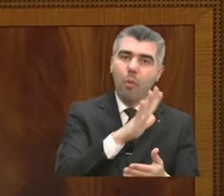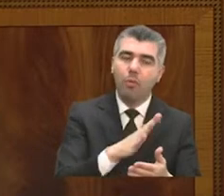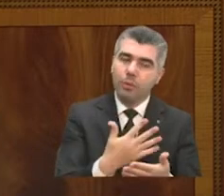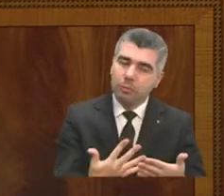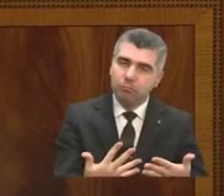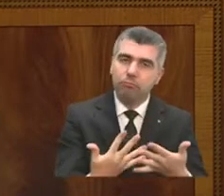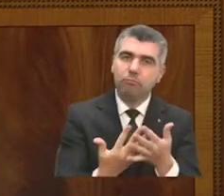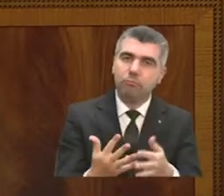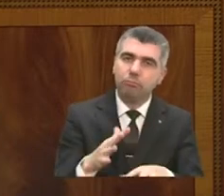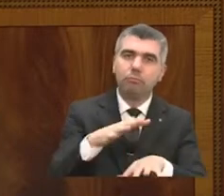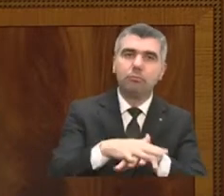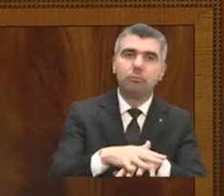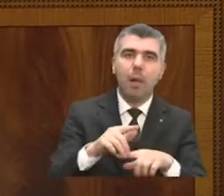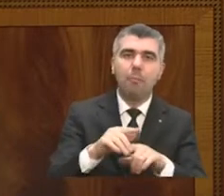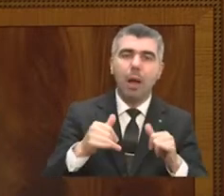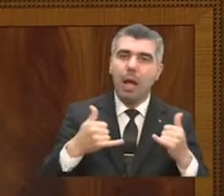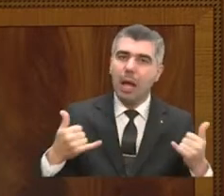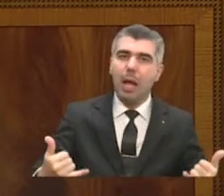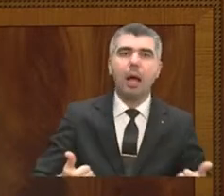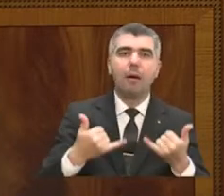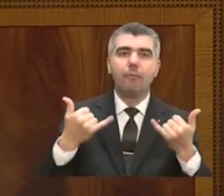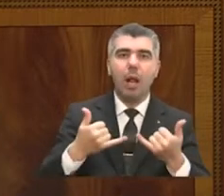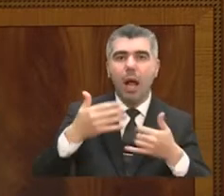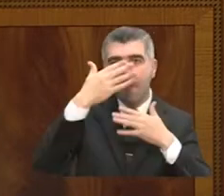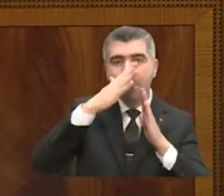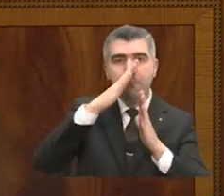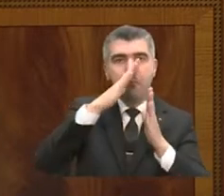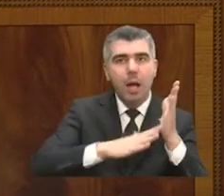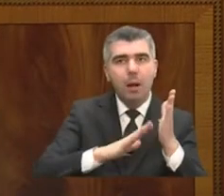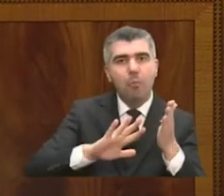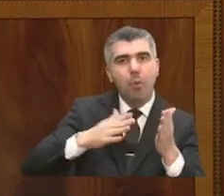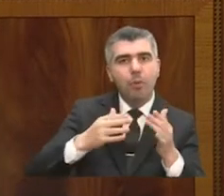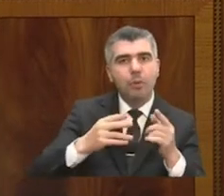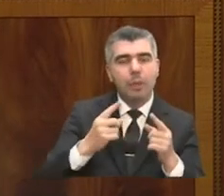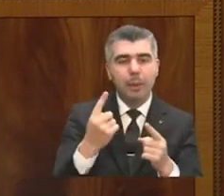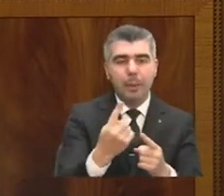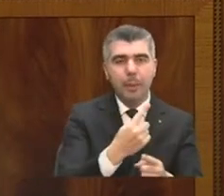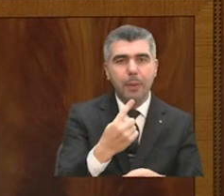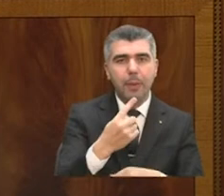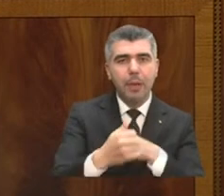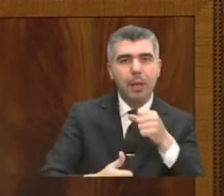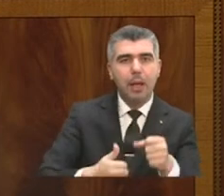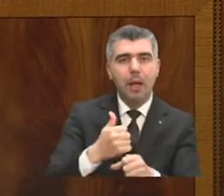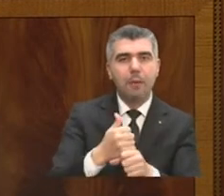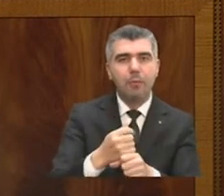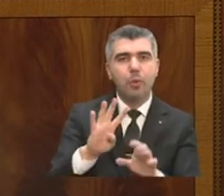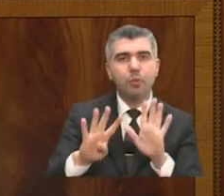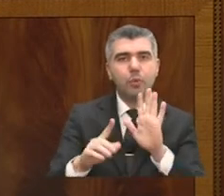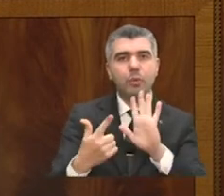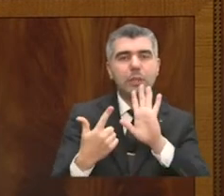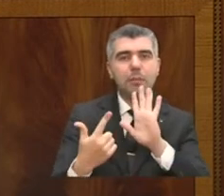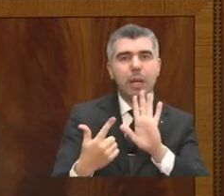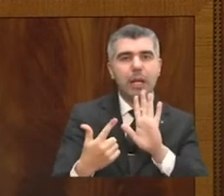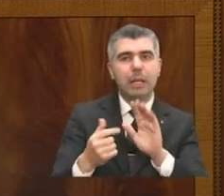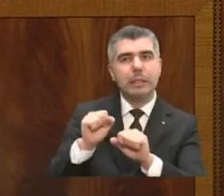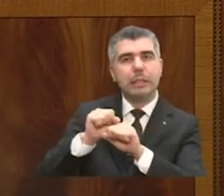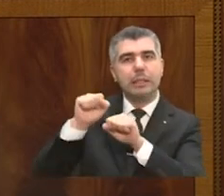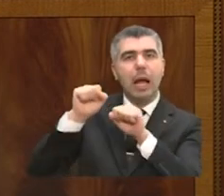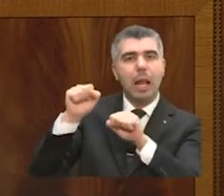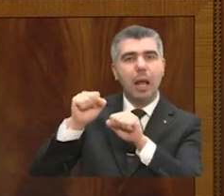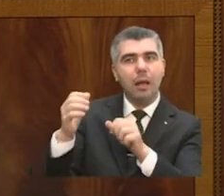lorsqu'il s'agit justement d'une tentative de porter atteinte à ses fondements et à